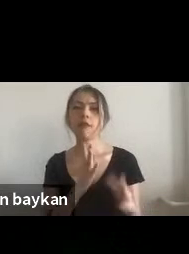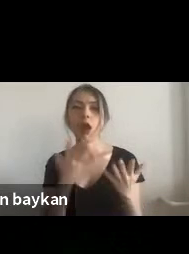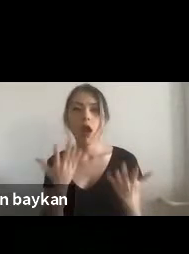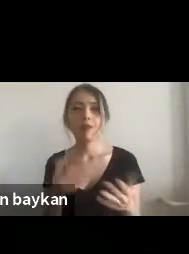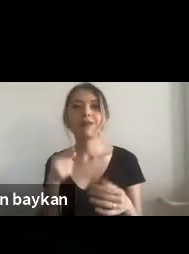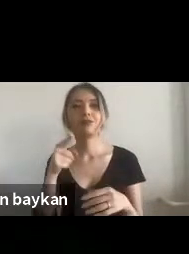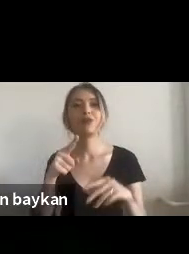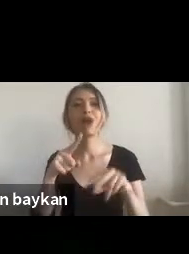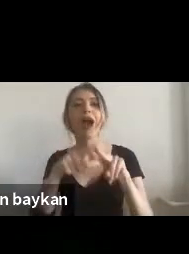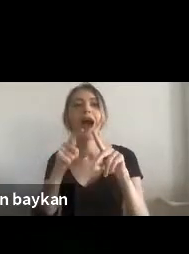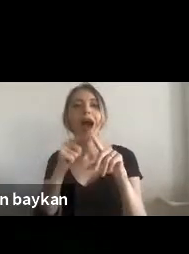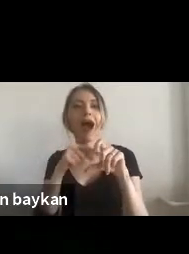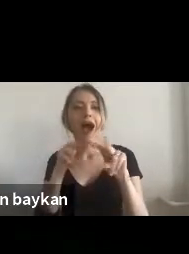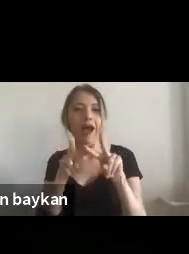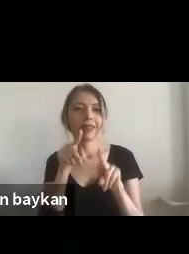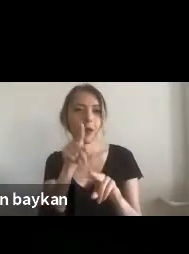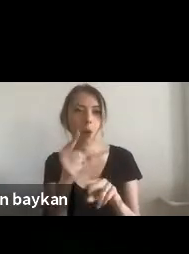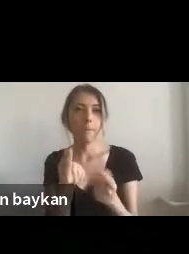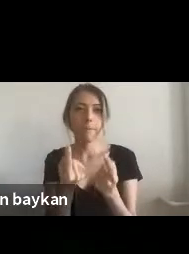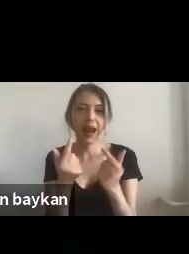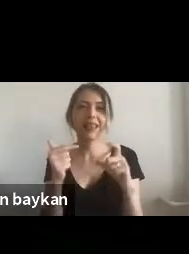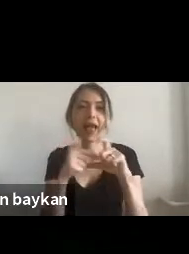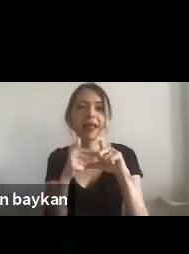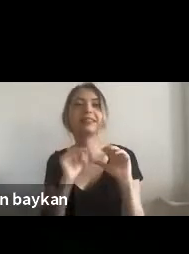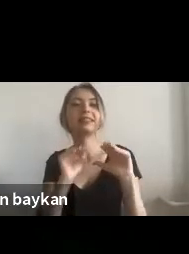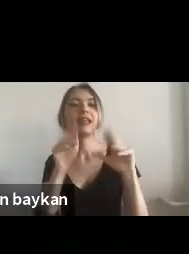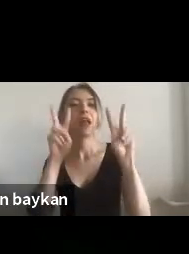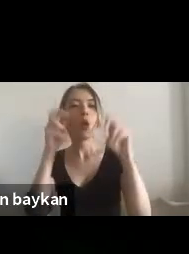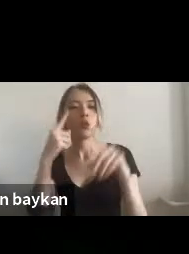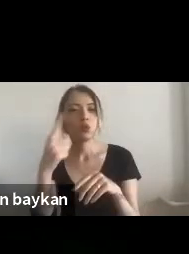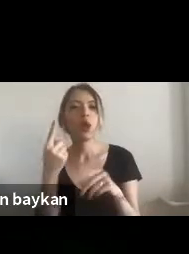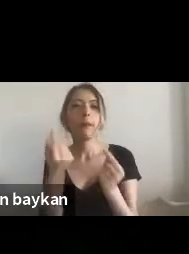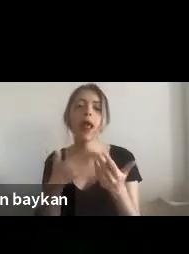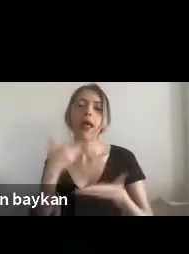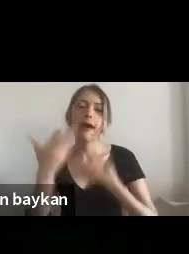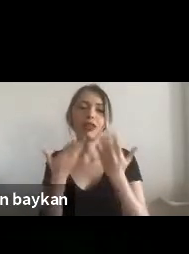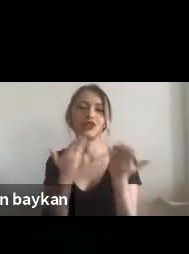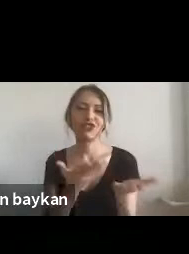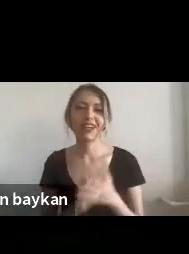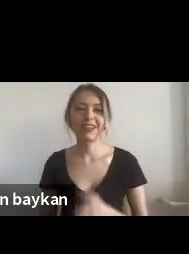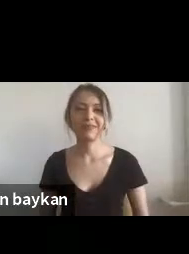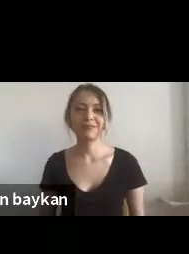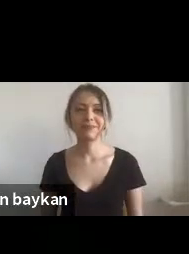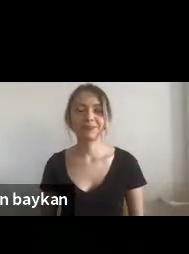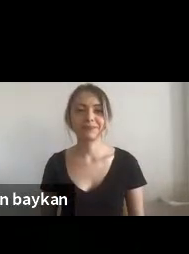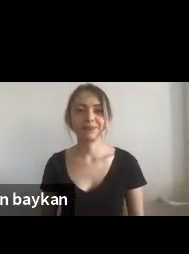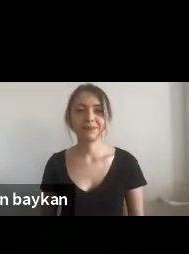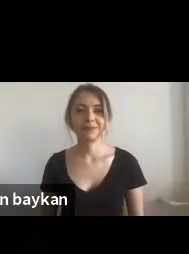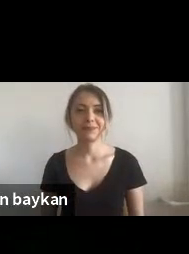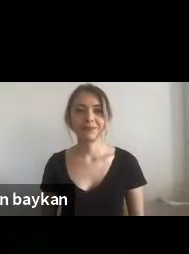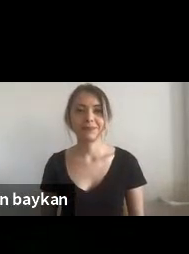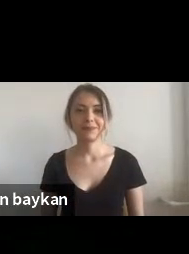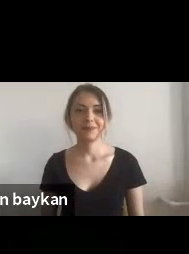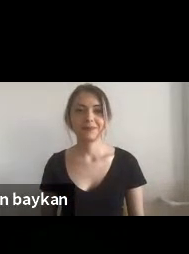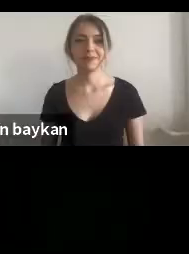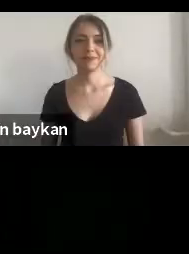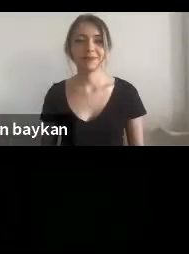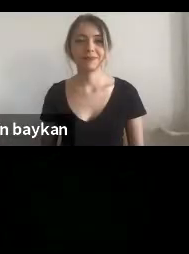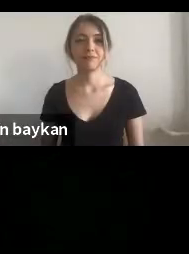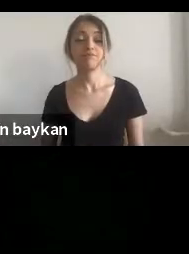söz verirken bir miktar etkiniz desteklerinden de bugün bahsedeceğimizi hatırlatmak istiyorum.